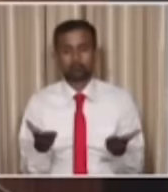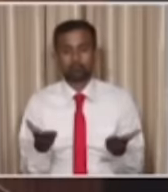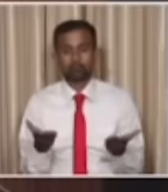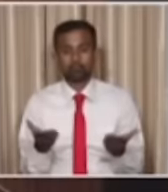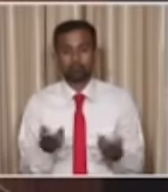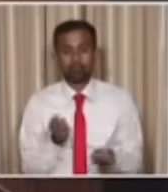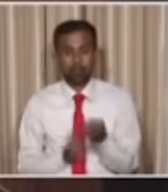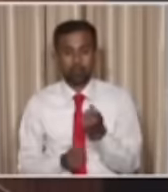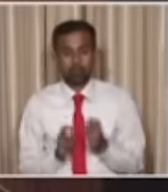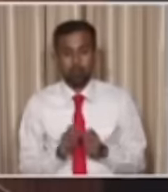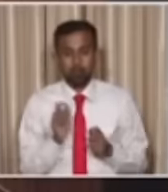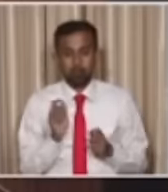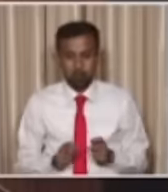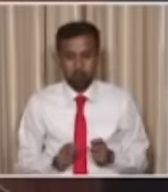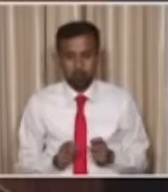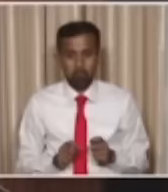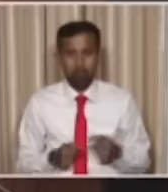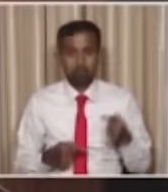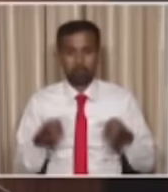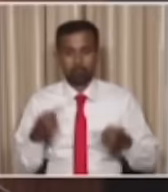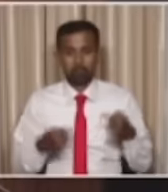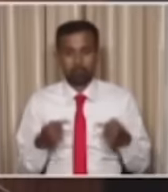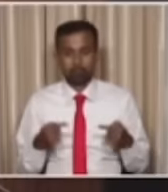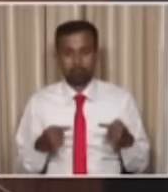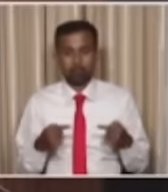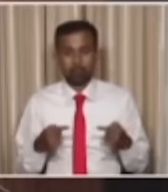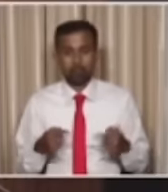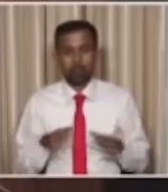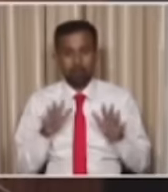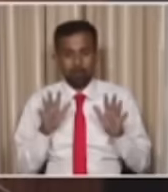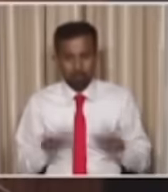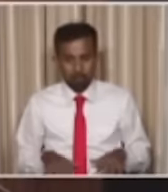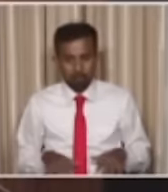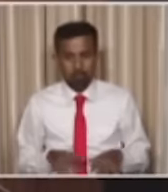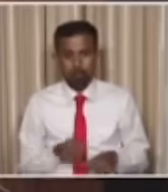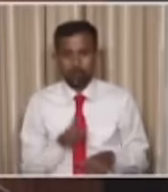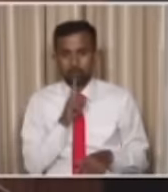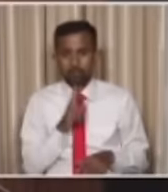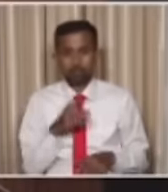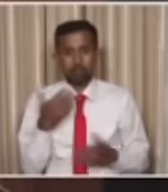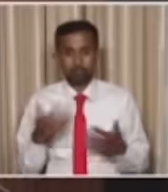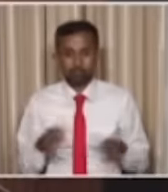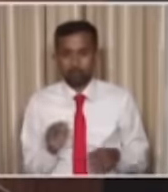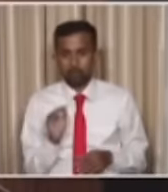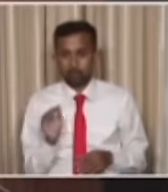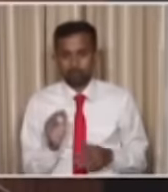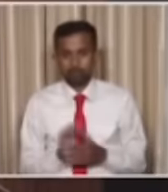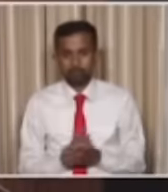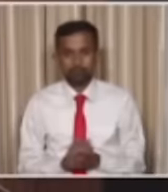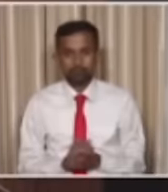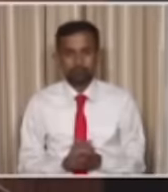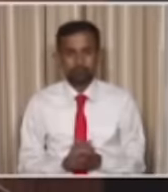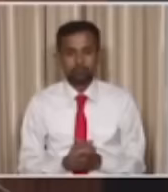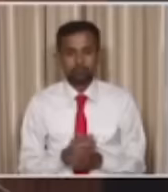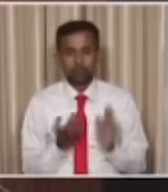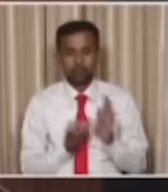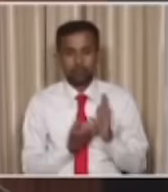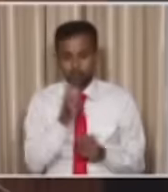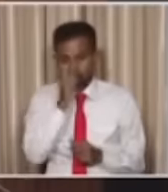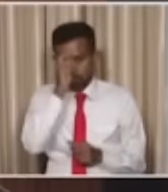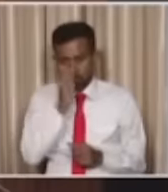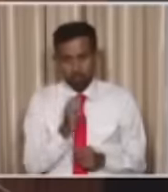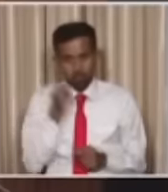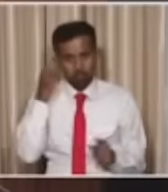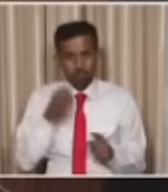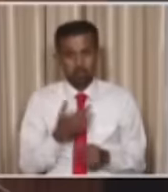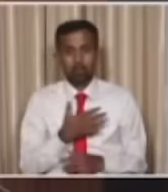මේ ක්‍රිකට් පාලක මණ්ඩලය පිළිබඳ විවාදය පිළිබඳ කාරණාවේදී අවසාන වශයෙන් මේ කාරණාව ගැන මම කතා අවසන් කරනවා. රොෂාන් රණසිංහ මහත්මයා ගැන